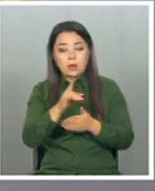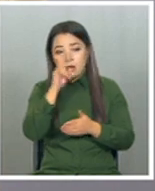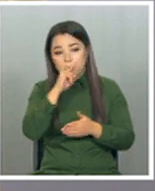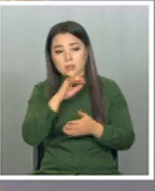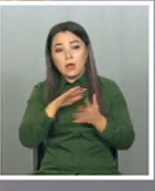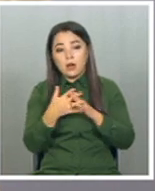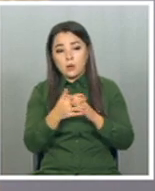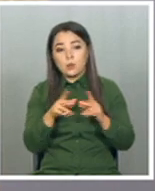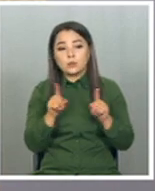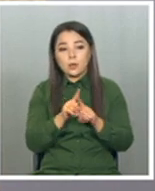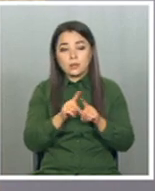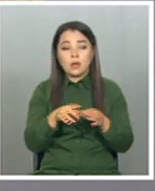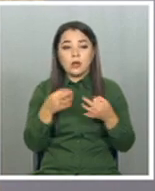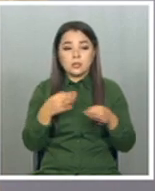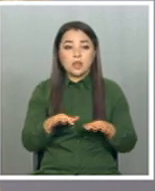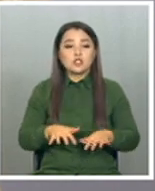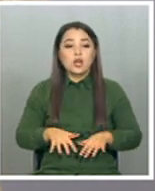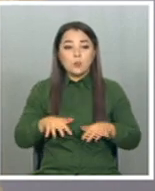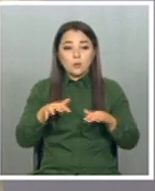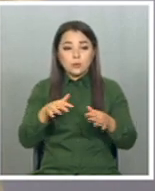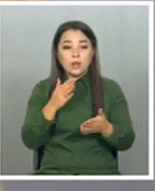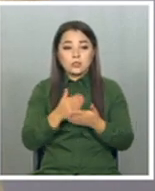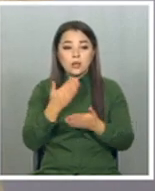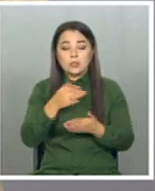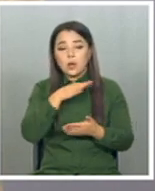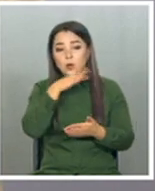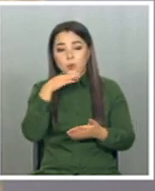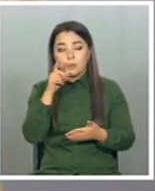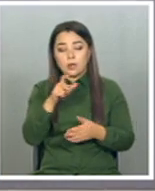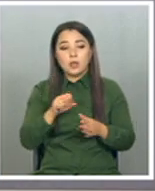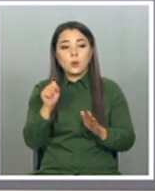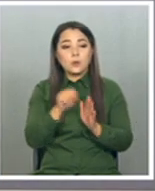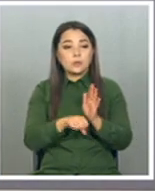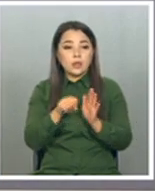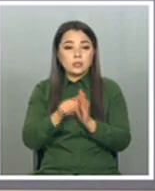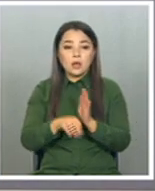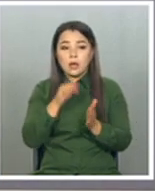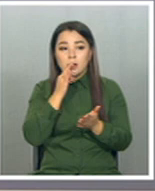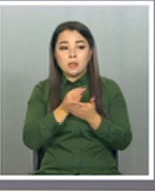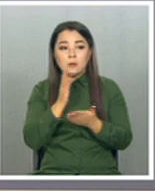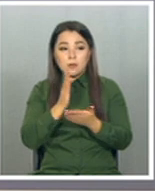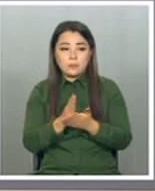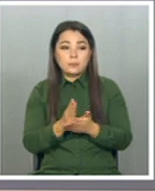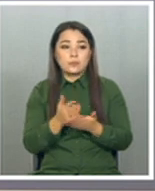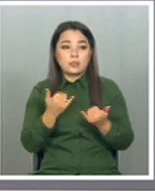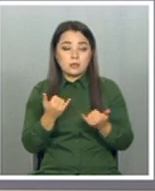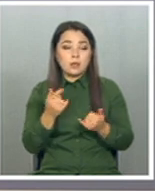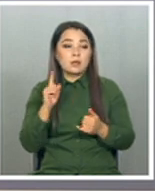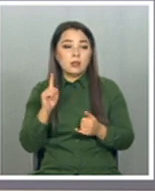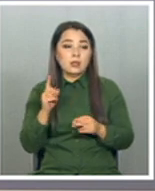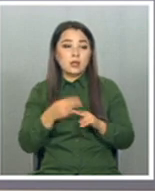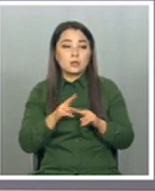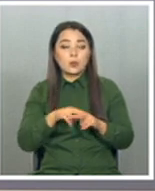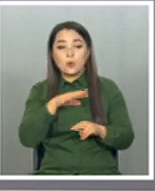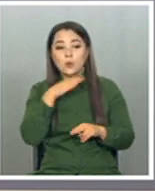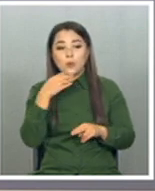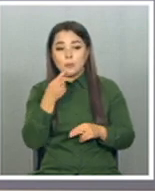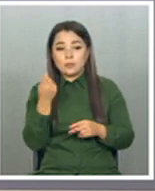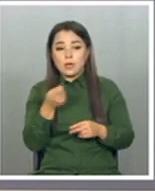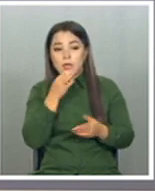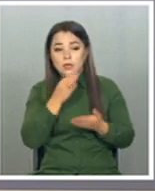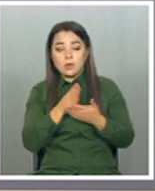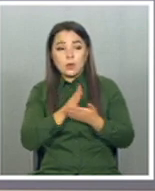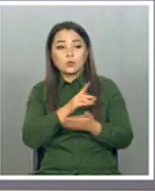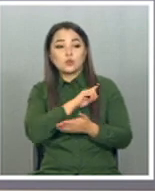ауылдарына кенеттен шабуыл жасап, көп жұртты қырғынға ұшыратады. Алайда көп ұзамай күш